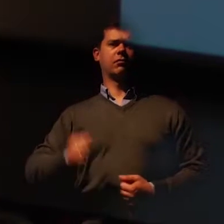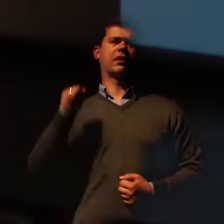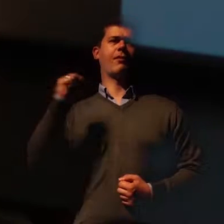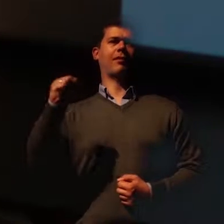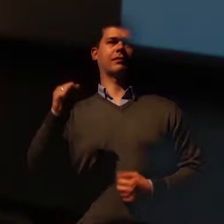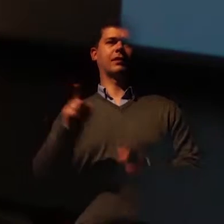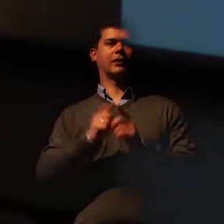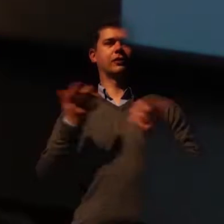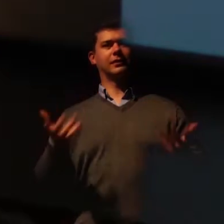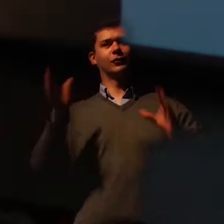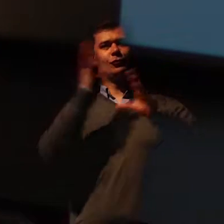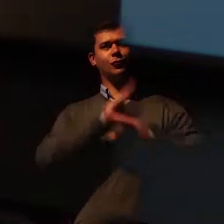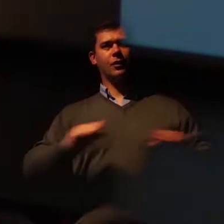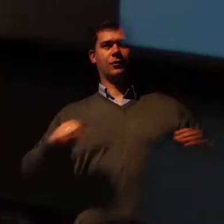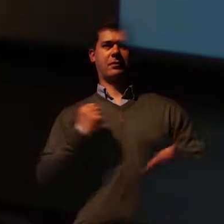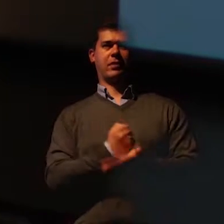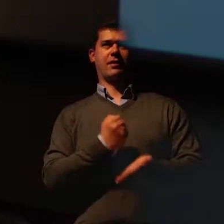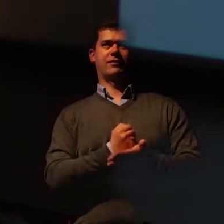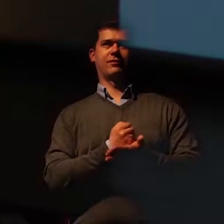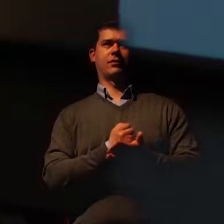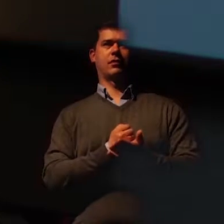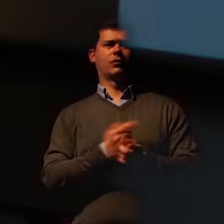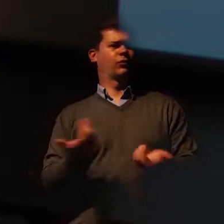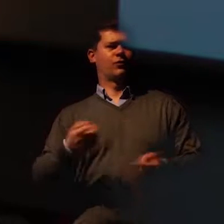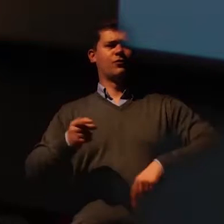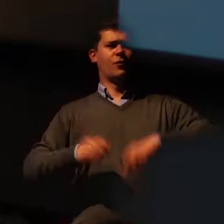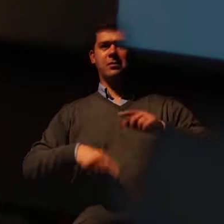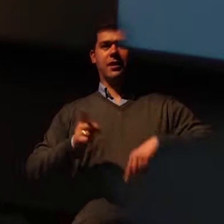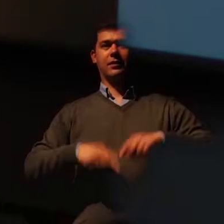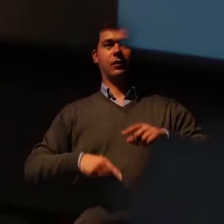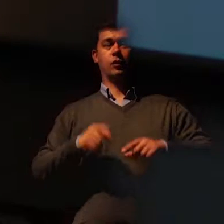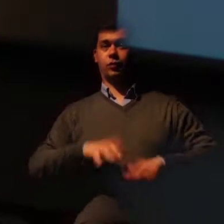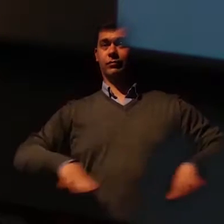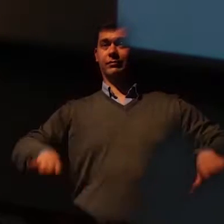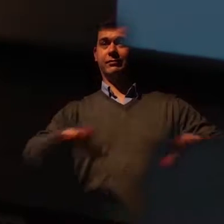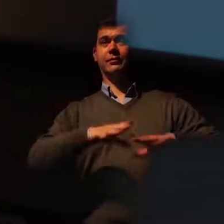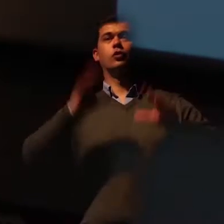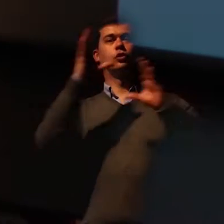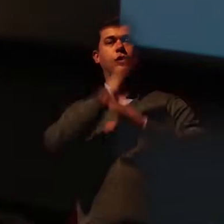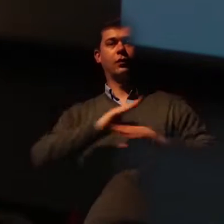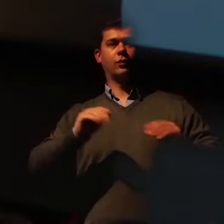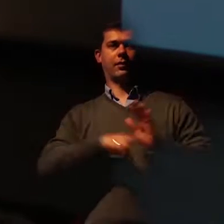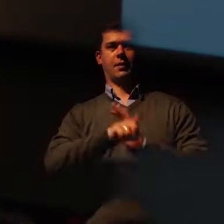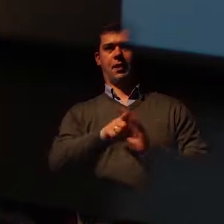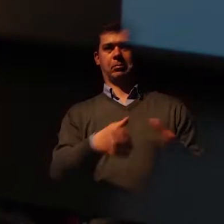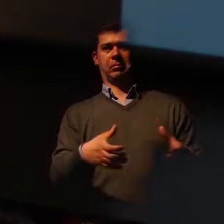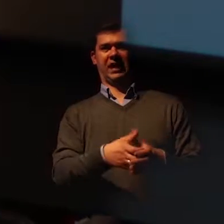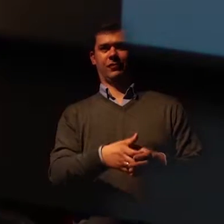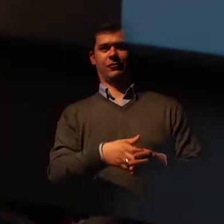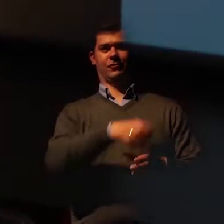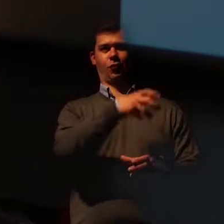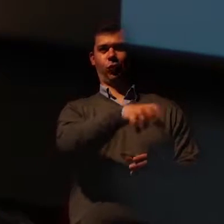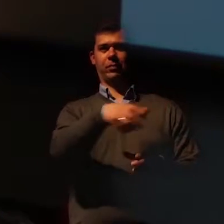w którym szanowane są prawa i w którym jest oczywiste że szacunek dla praw mniejszości